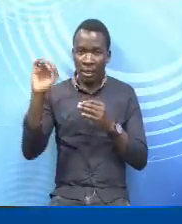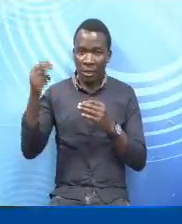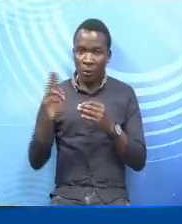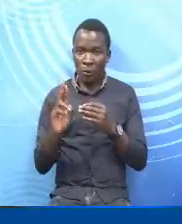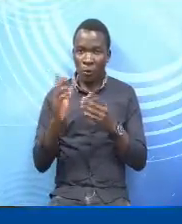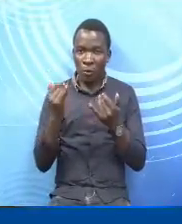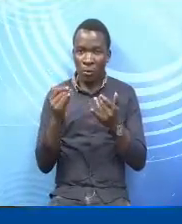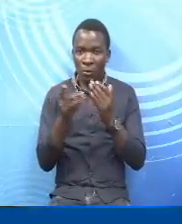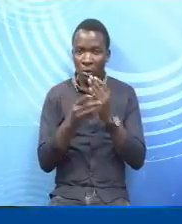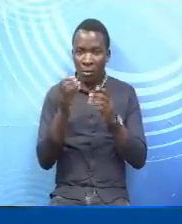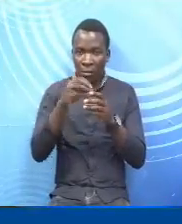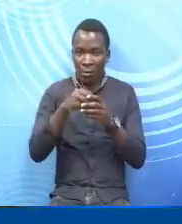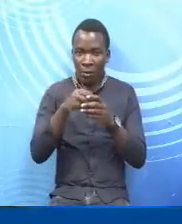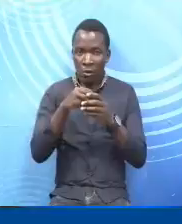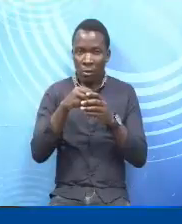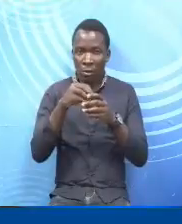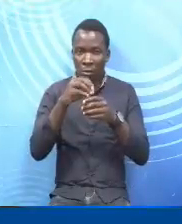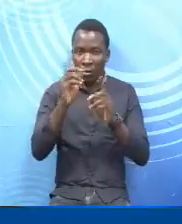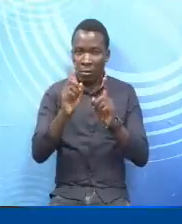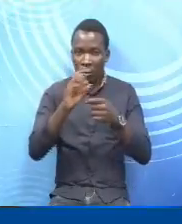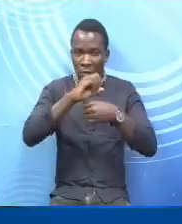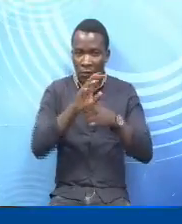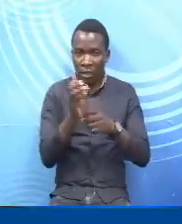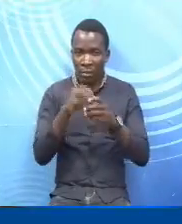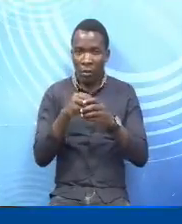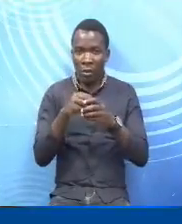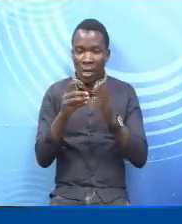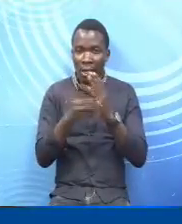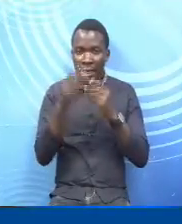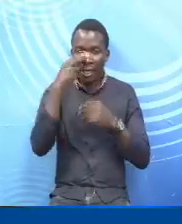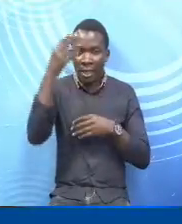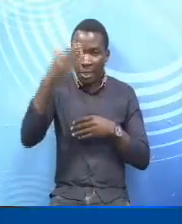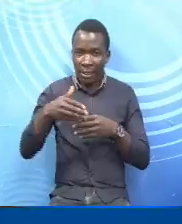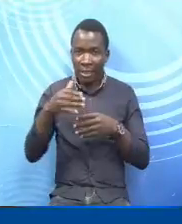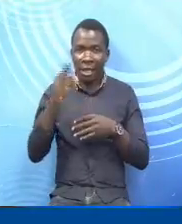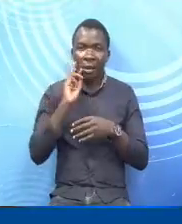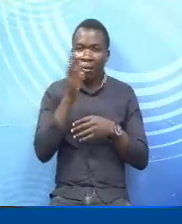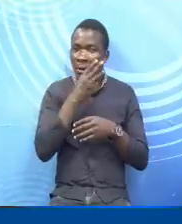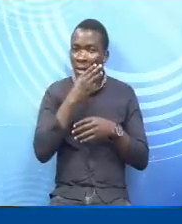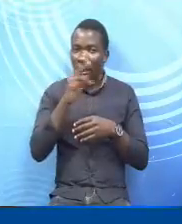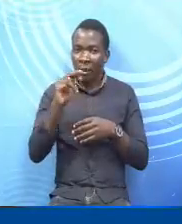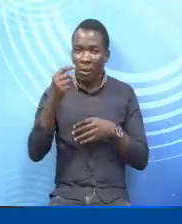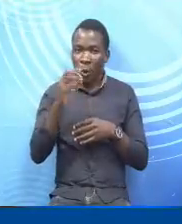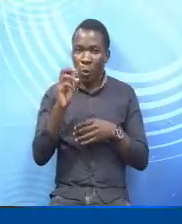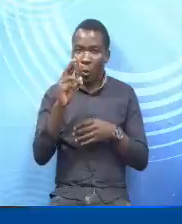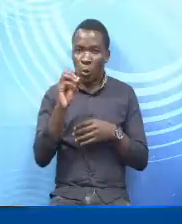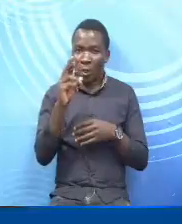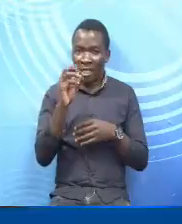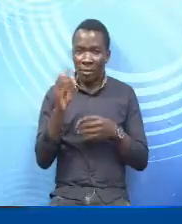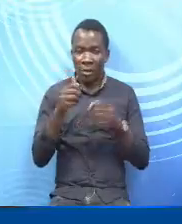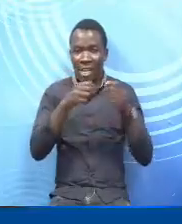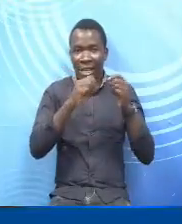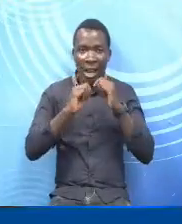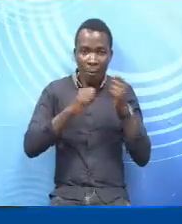uture tutagaragaye imicyorezo cya COVID-19 turimo akarere ka Nyanza, Rwamagana, Ngororero, Nyamasheke, Rutsiro. Uyu